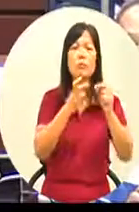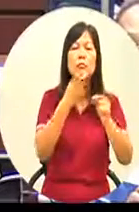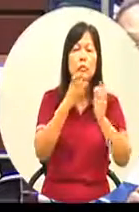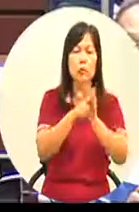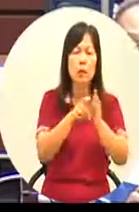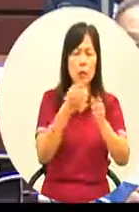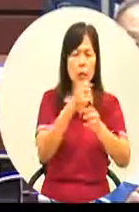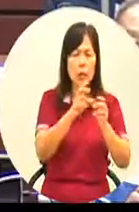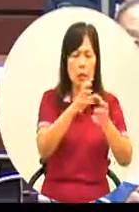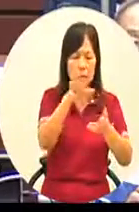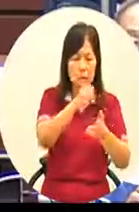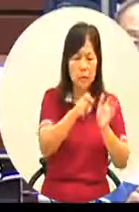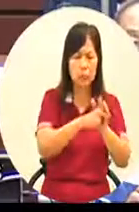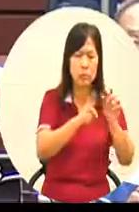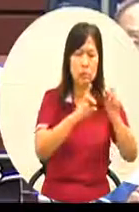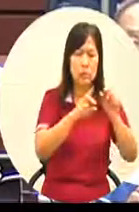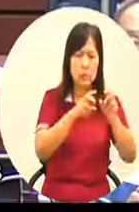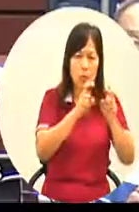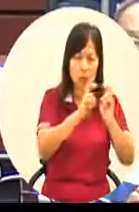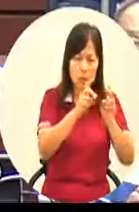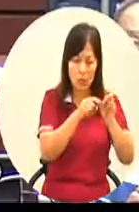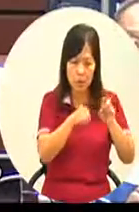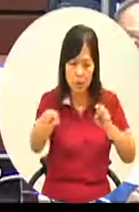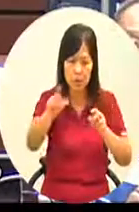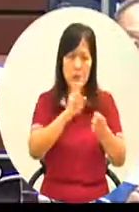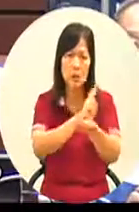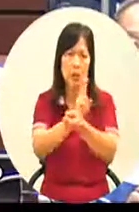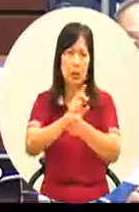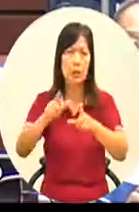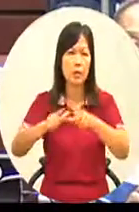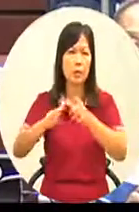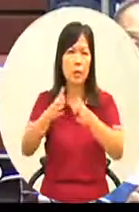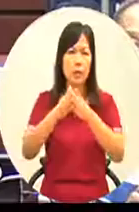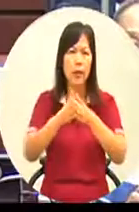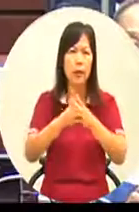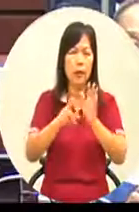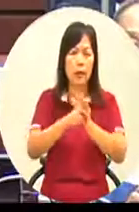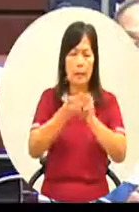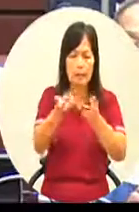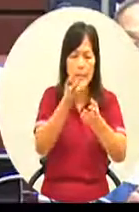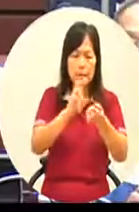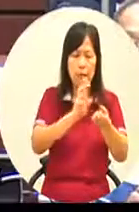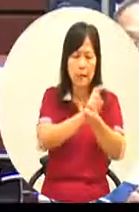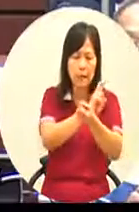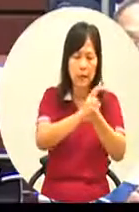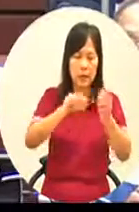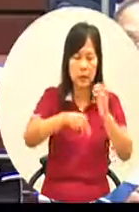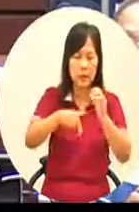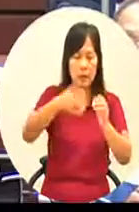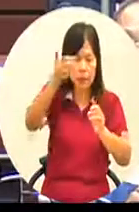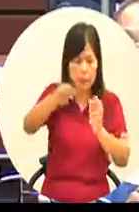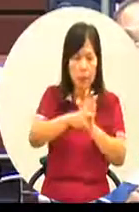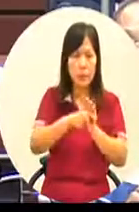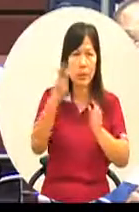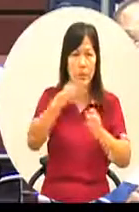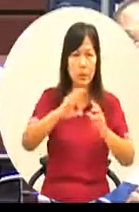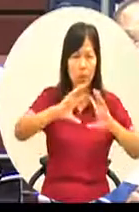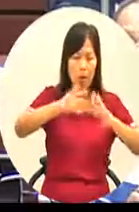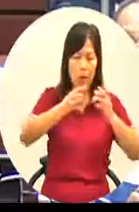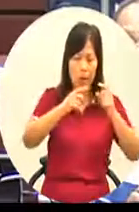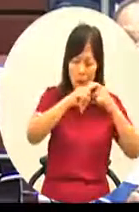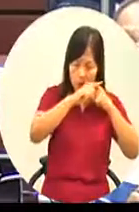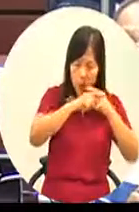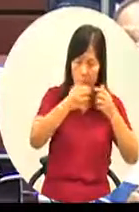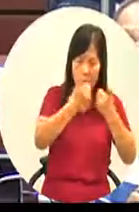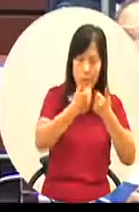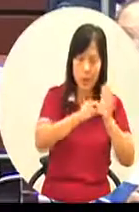到林园。啊，事实上在这之前呢，我们林权院长来高雄，还有那个国奥会主委来高雄，我